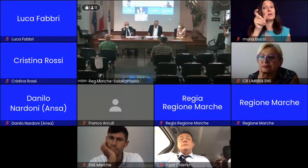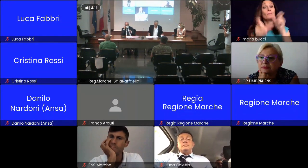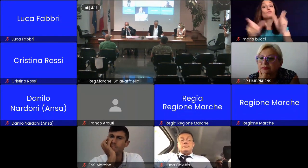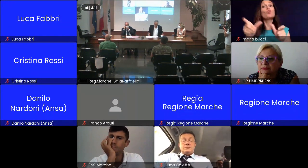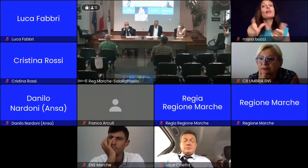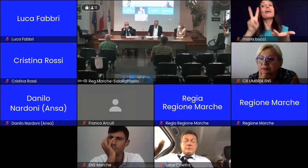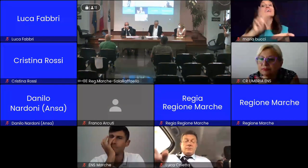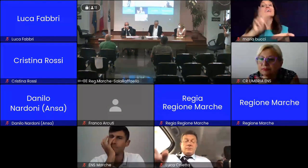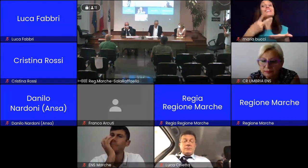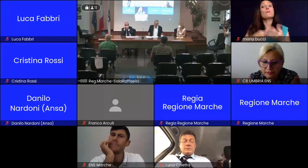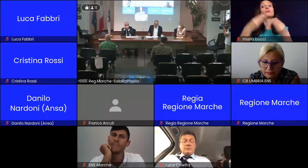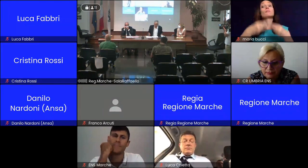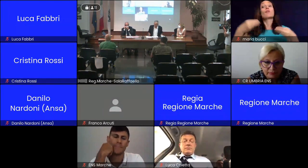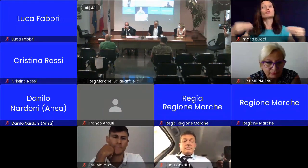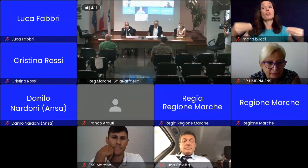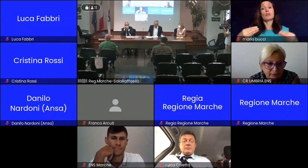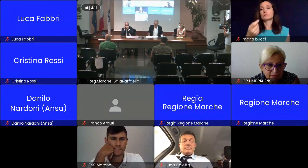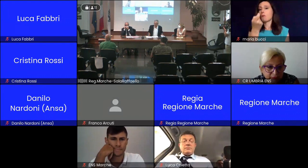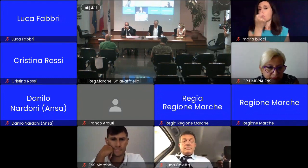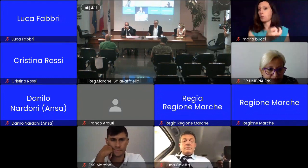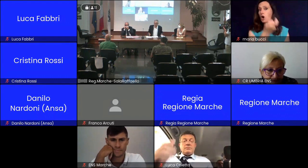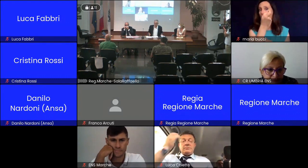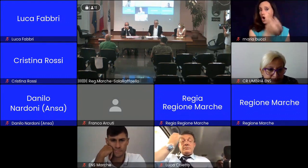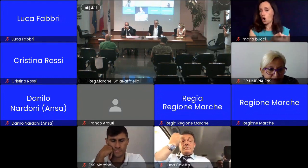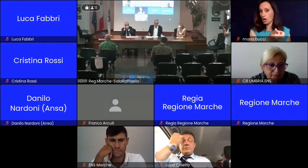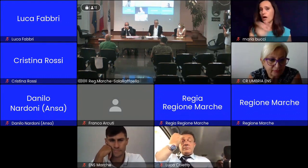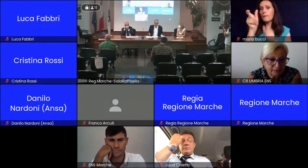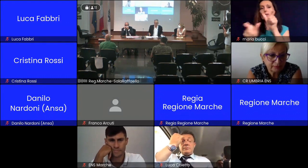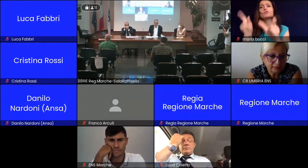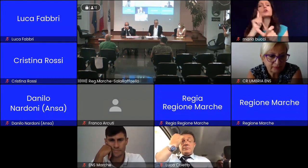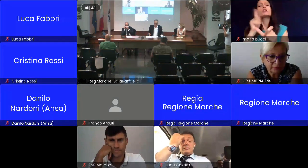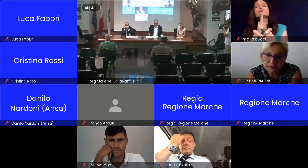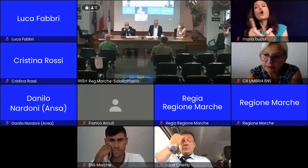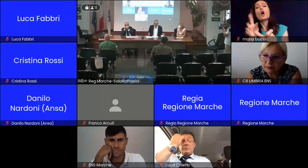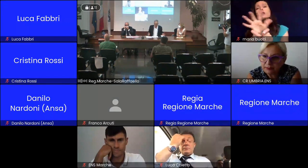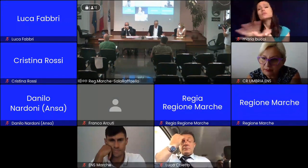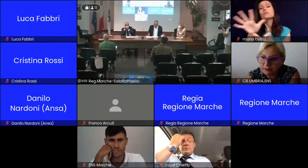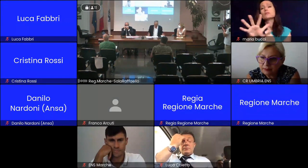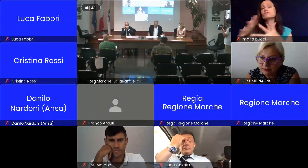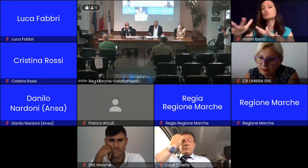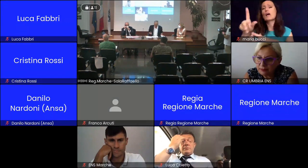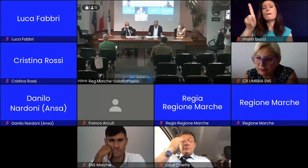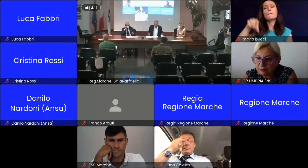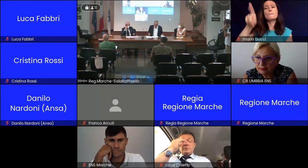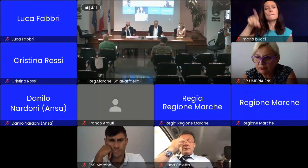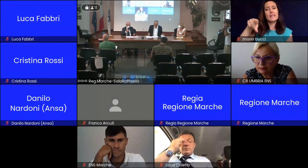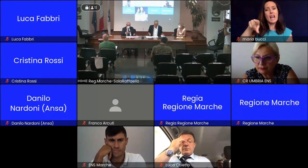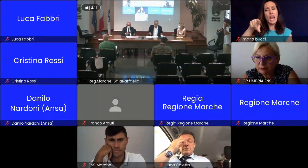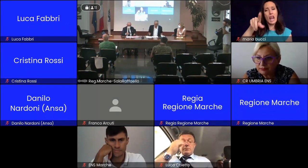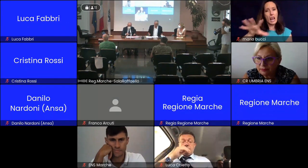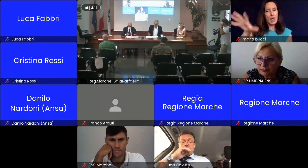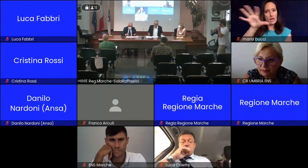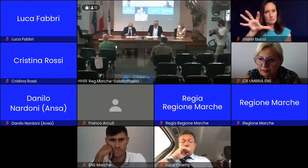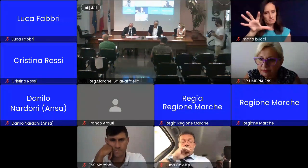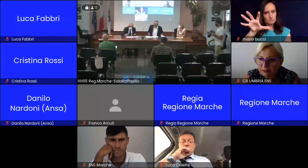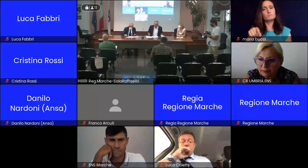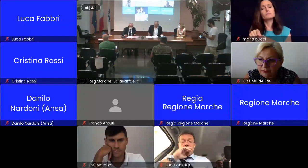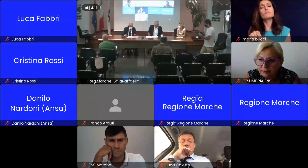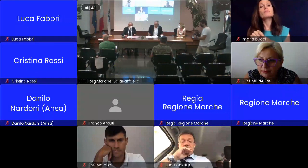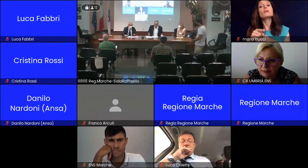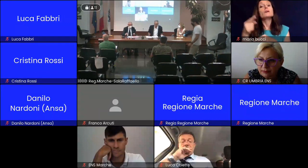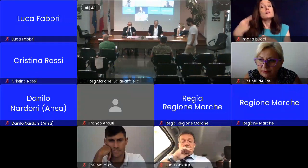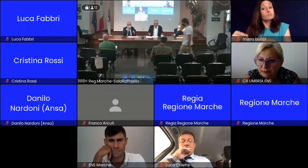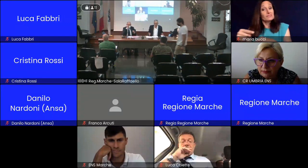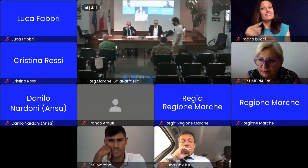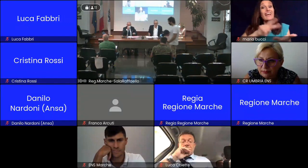rispetto agli oltre 1.000 persone sorde dislocate su tutto il territorio regionale. Abbiamo circa poco più di 12